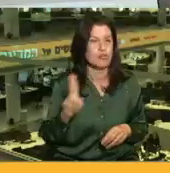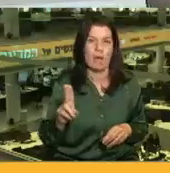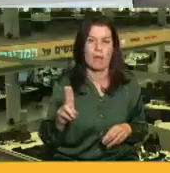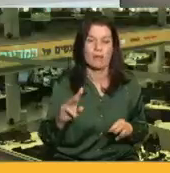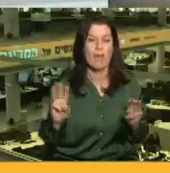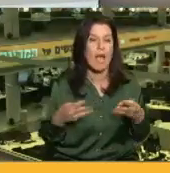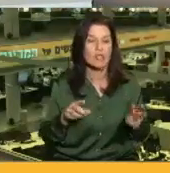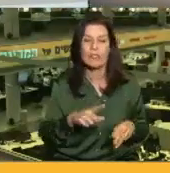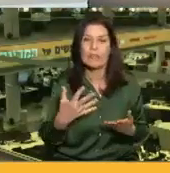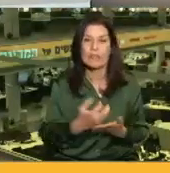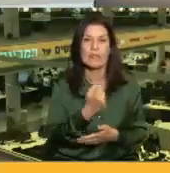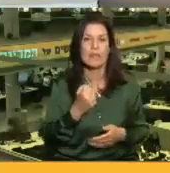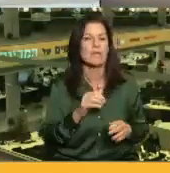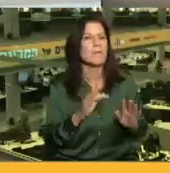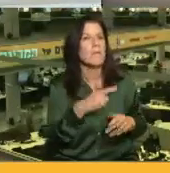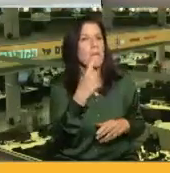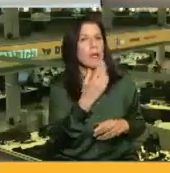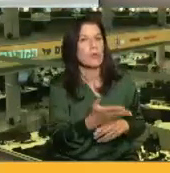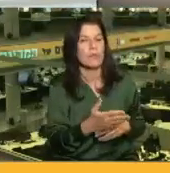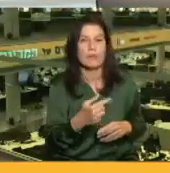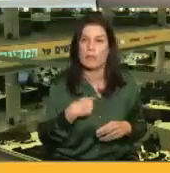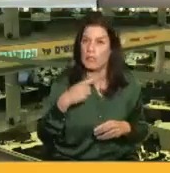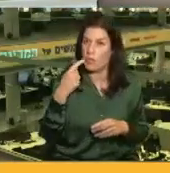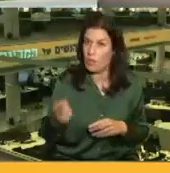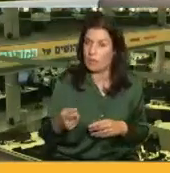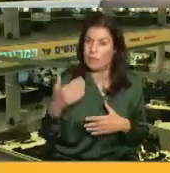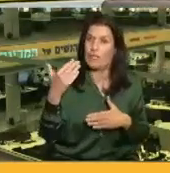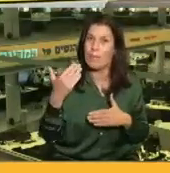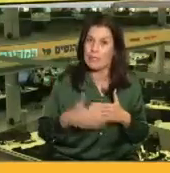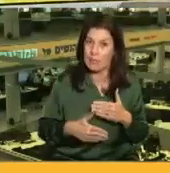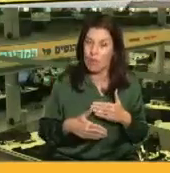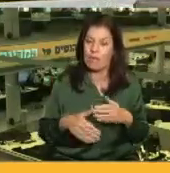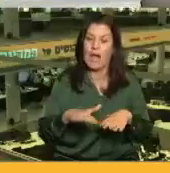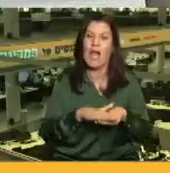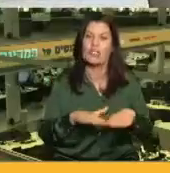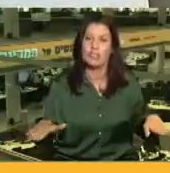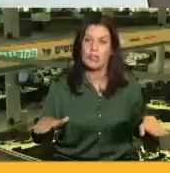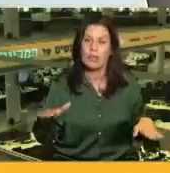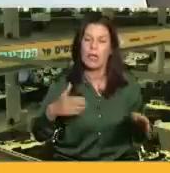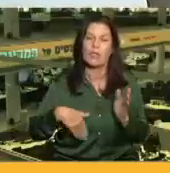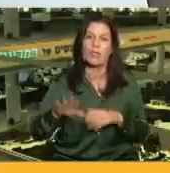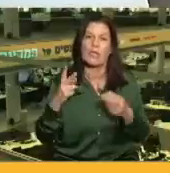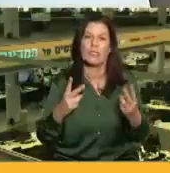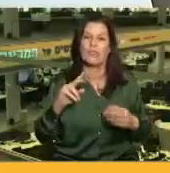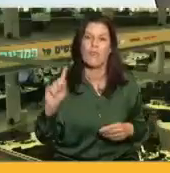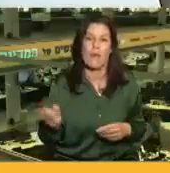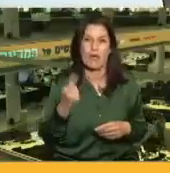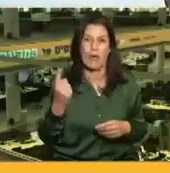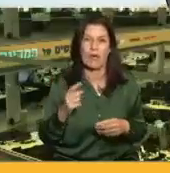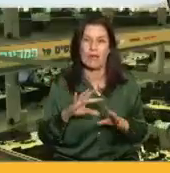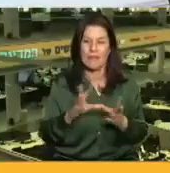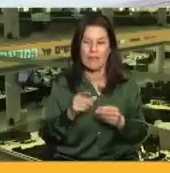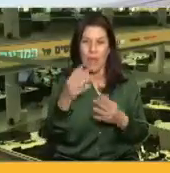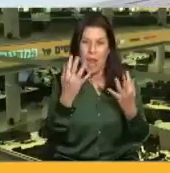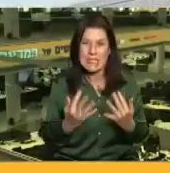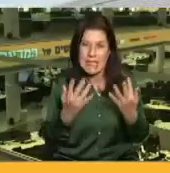בעצם אומרת? לך, לא, לא, מה את אומרת? אני אגיד לך, אני אומרת כמה דברים. אני אומרת, בסופו של דבר, השטח יותר חשוב מהכל. וכל הסטטיסטיקות האלה,